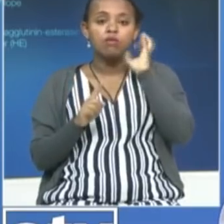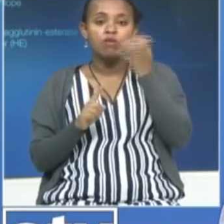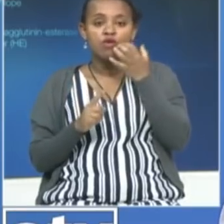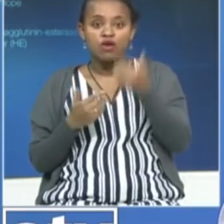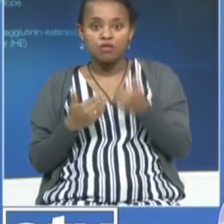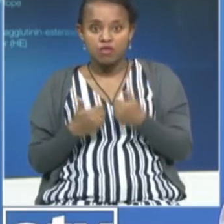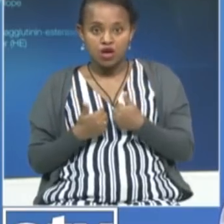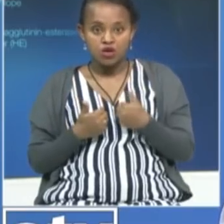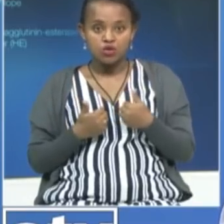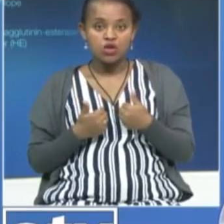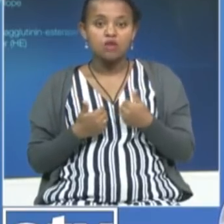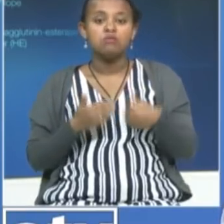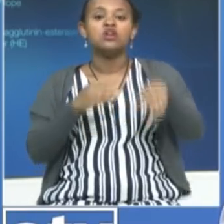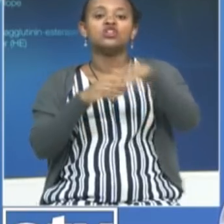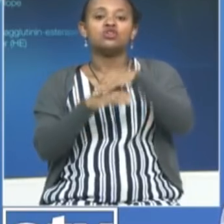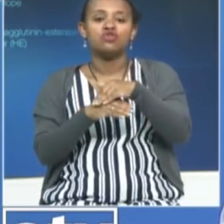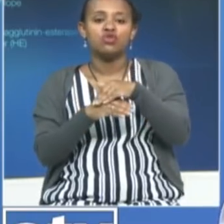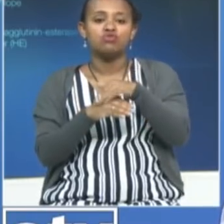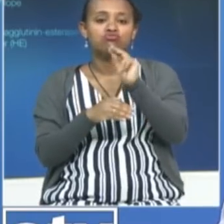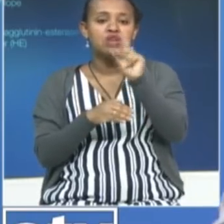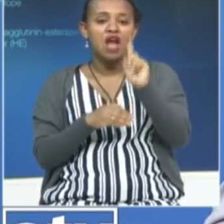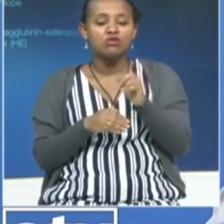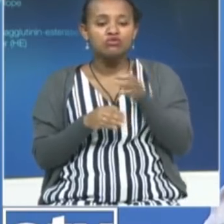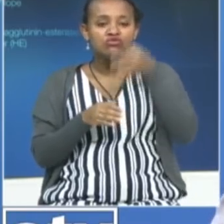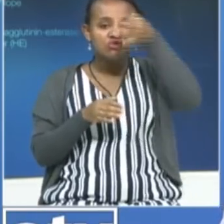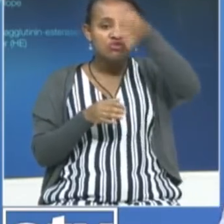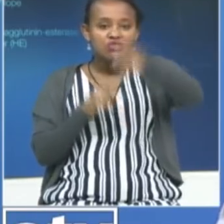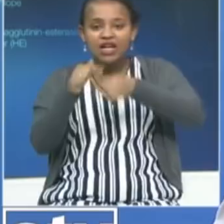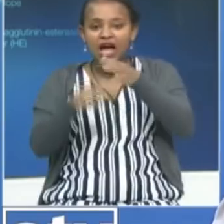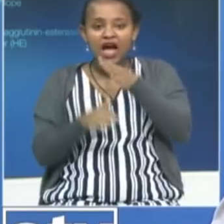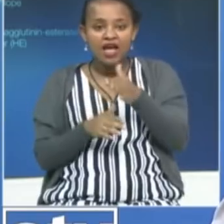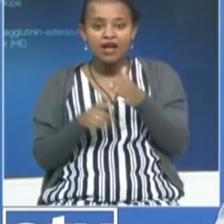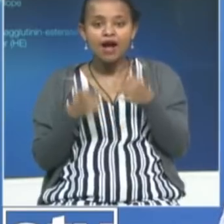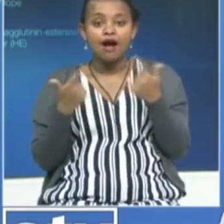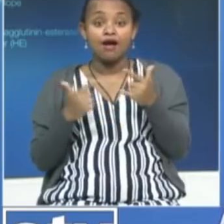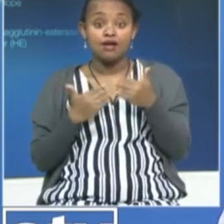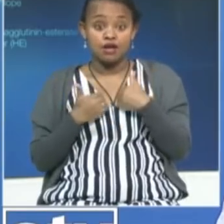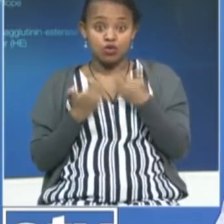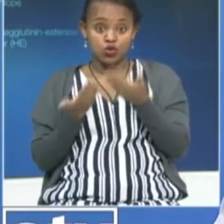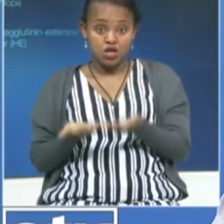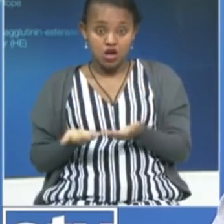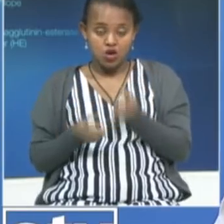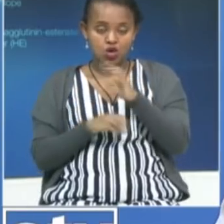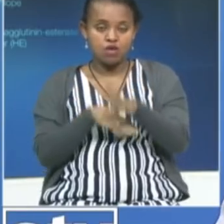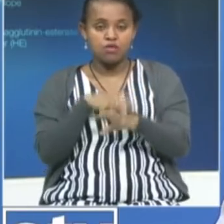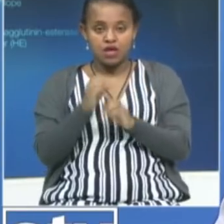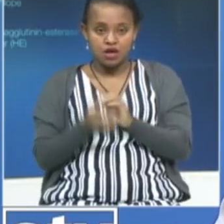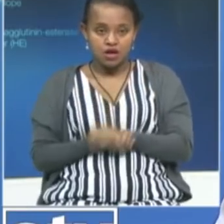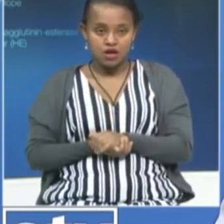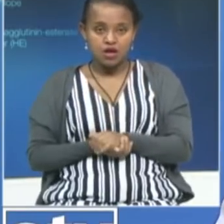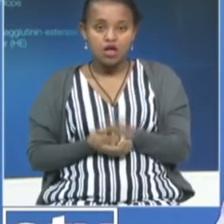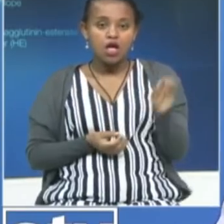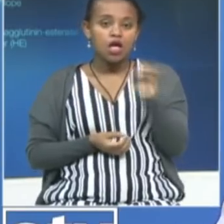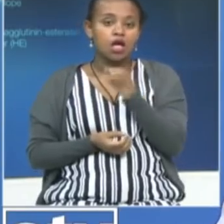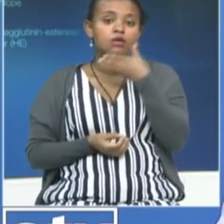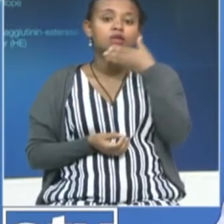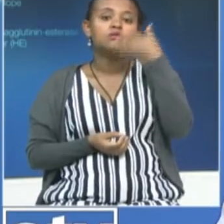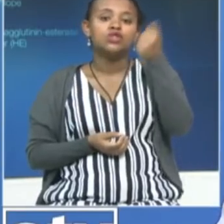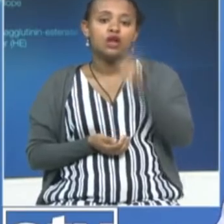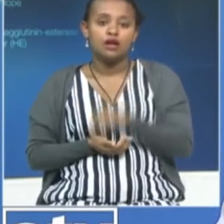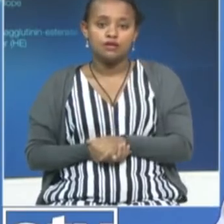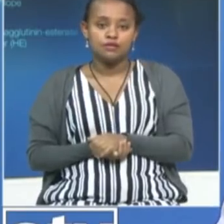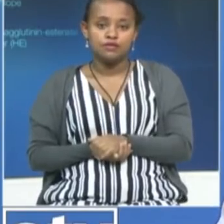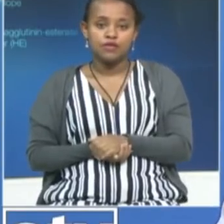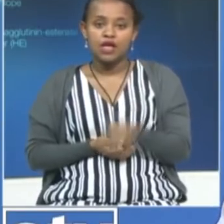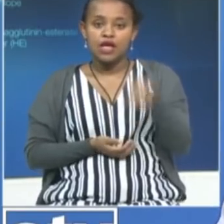ጨርቅ መሸፈኑ ብናኙ ርቆ እንዳይሄድ እዛው የመያዝ አጋጣሚ ስላለው ይመከራል። ጥሩ ነው ከምንም ይሻላል።